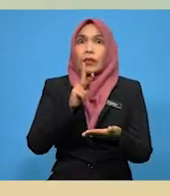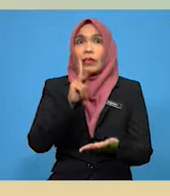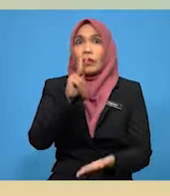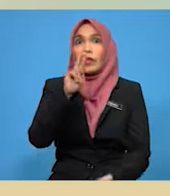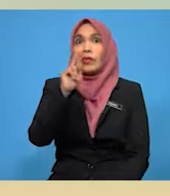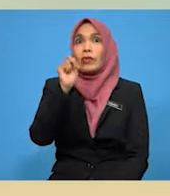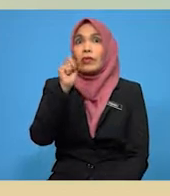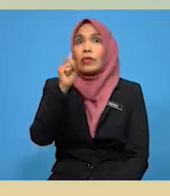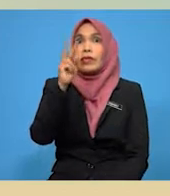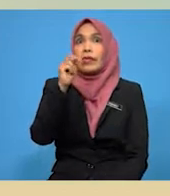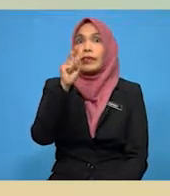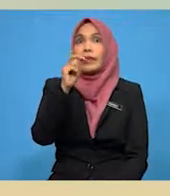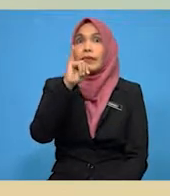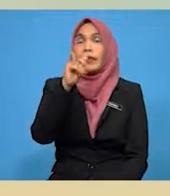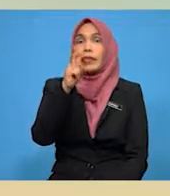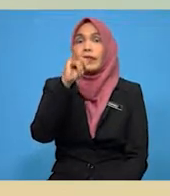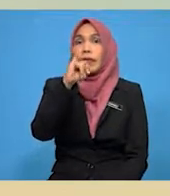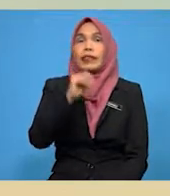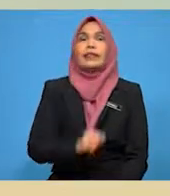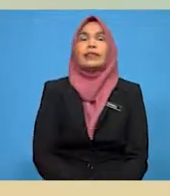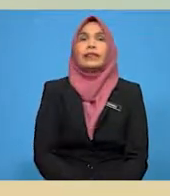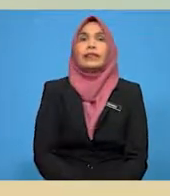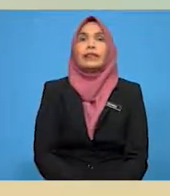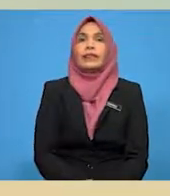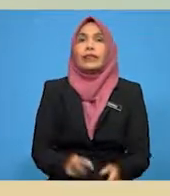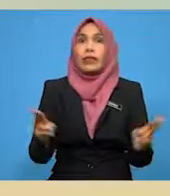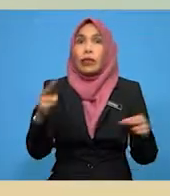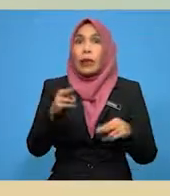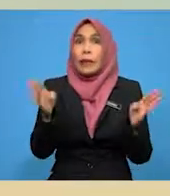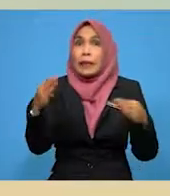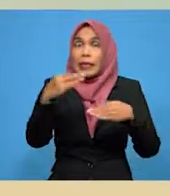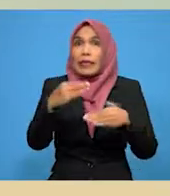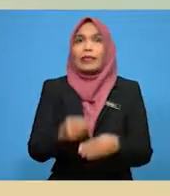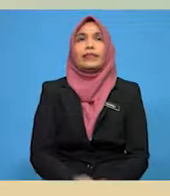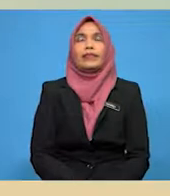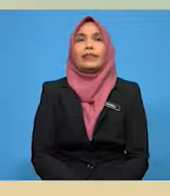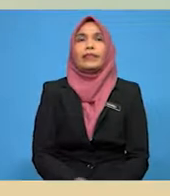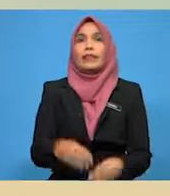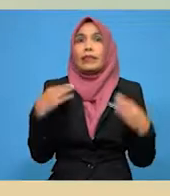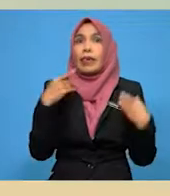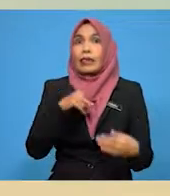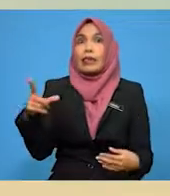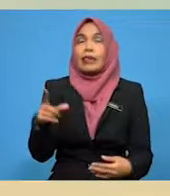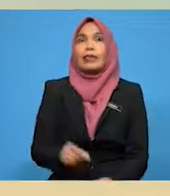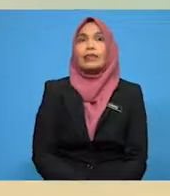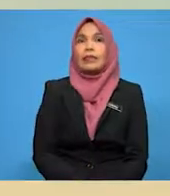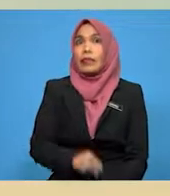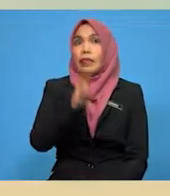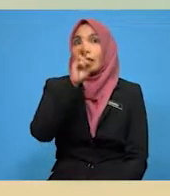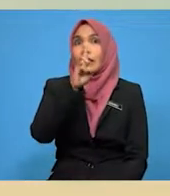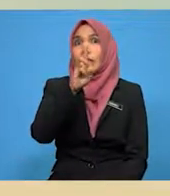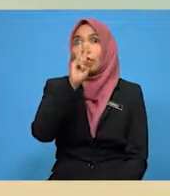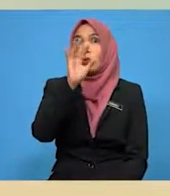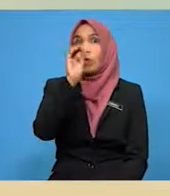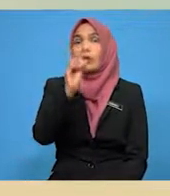digunakan untuk setiap 100 kaki padu ruang bilik fumigasi adalah sebanyak 120 ml